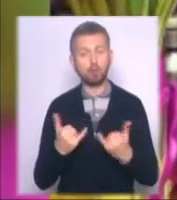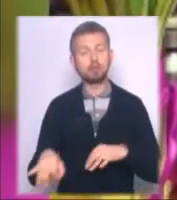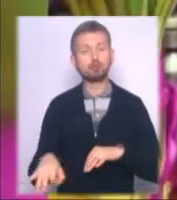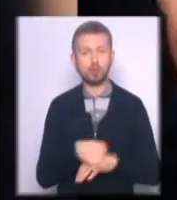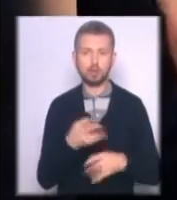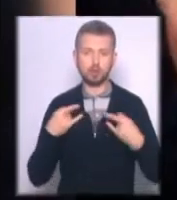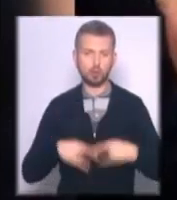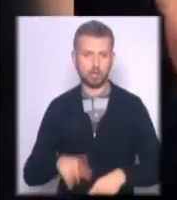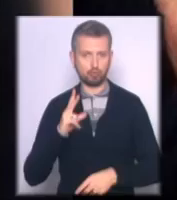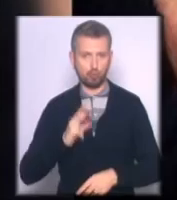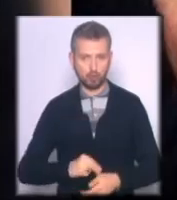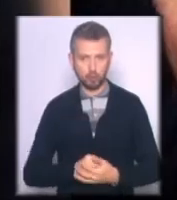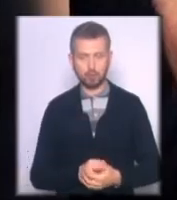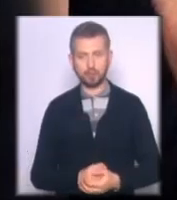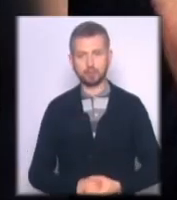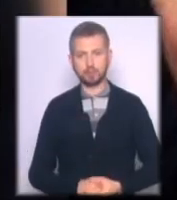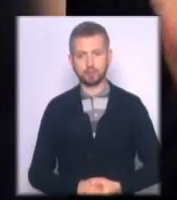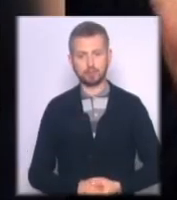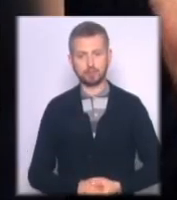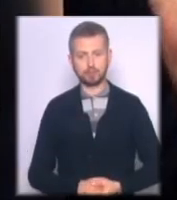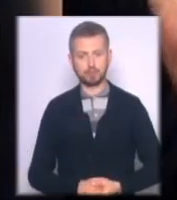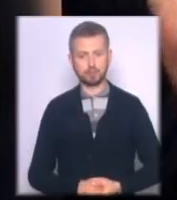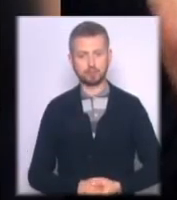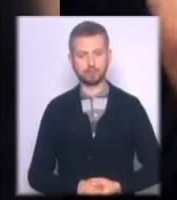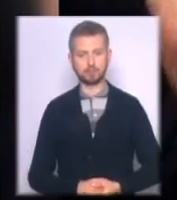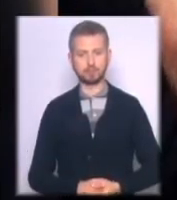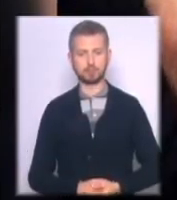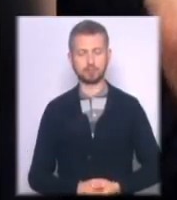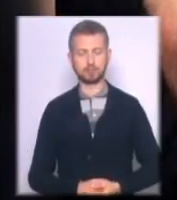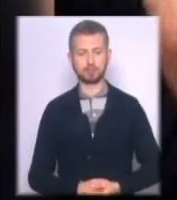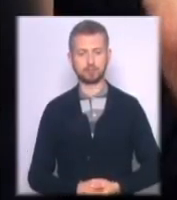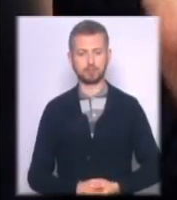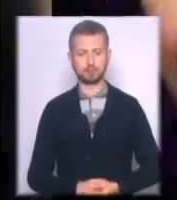доньку. Ярослава Ковтун, Вадим Ярошенко, Роман Тимошевський, телеканал «Київ».